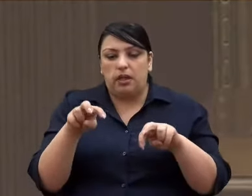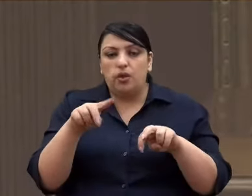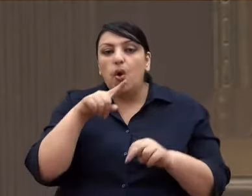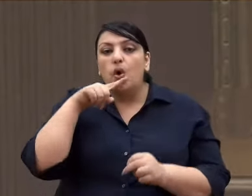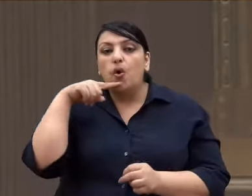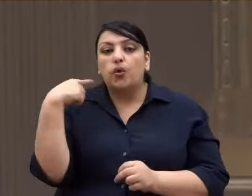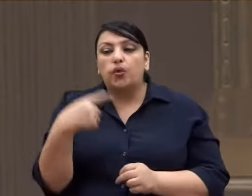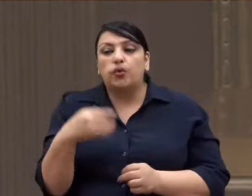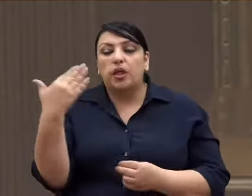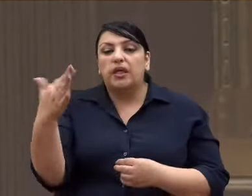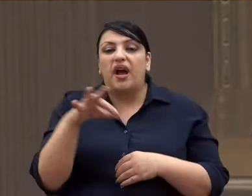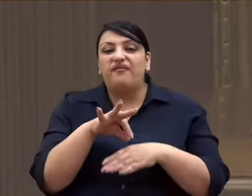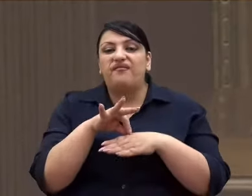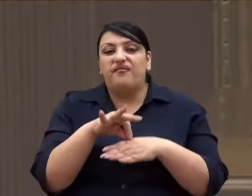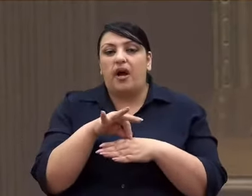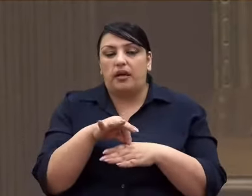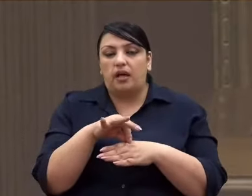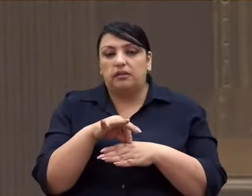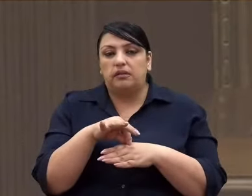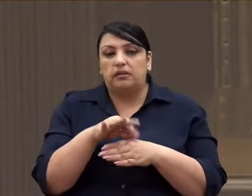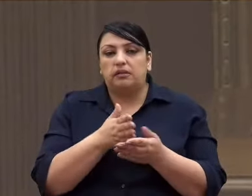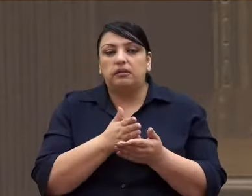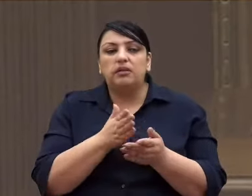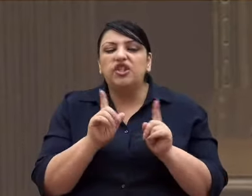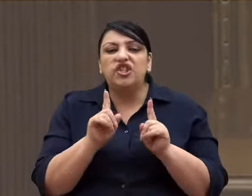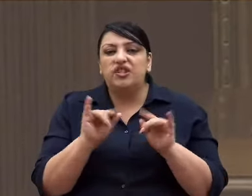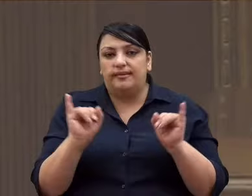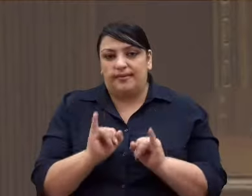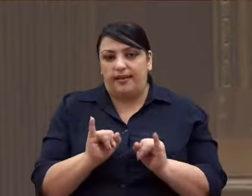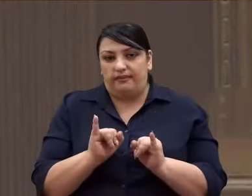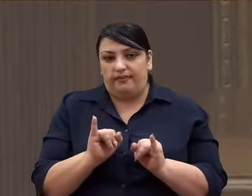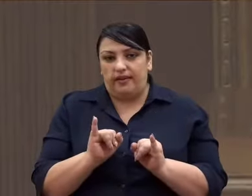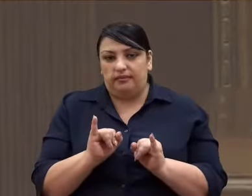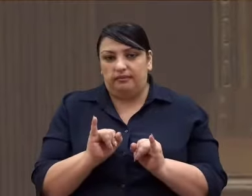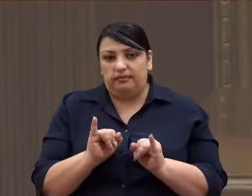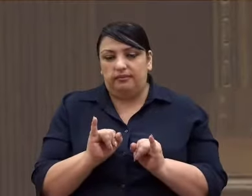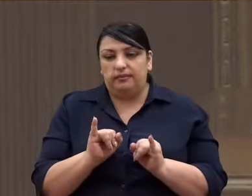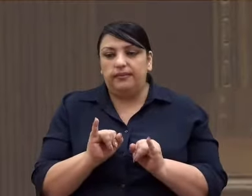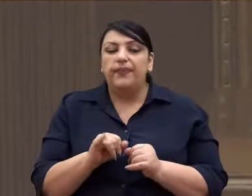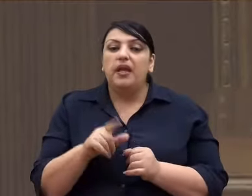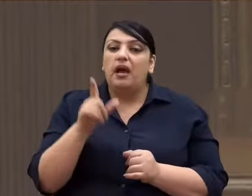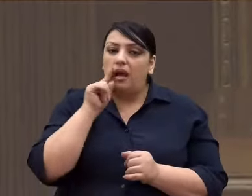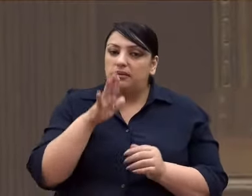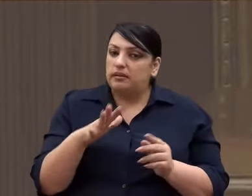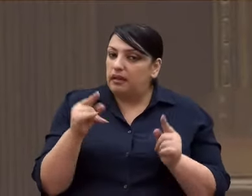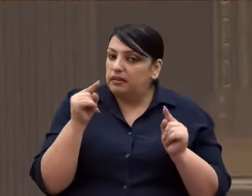Ռուսաստանի վարած քաղաքականությունը մեր տարածաշրջանում, մասնավորապես Հայաստանի դեմ։